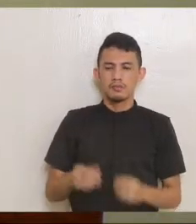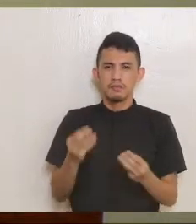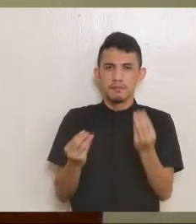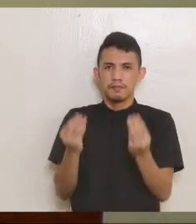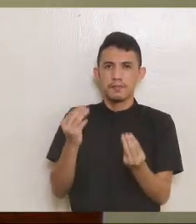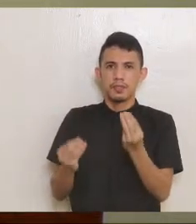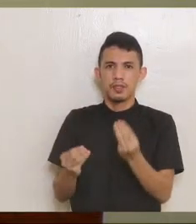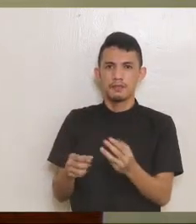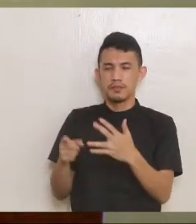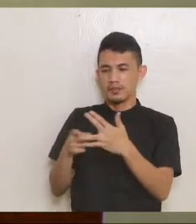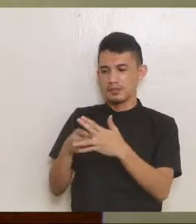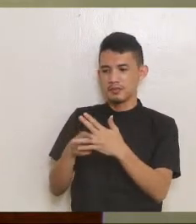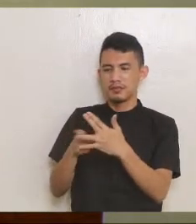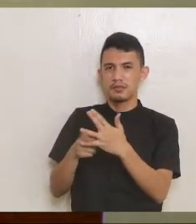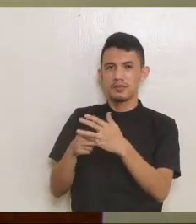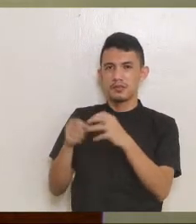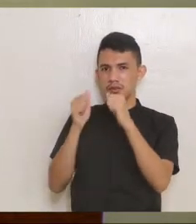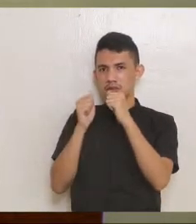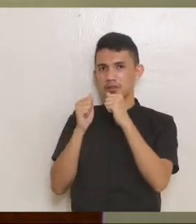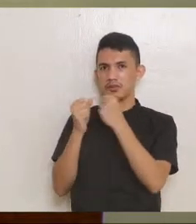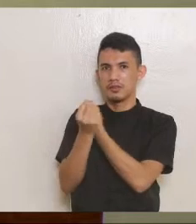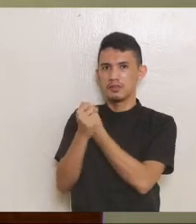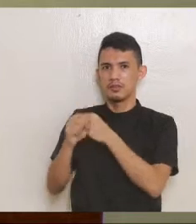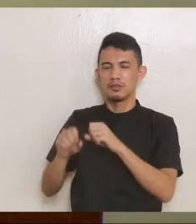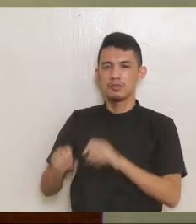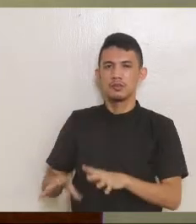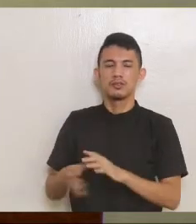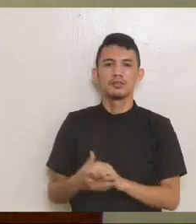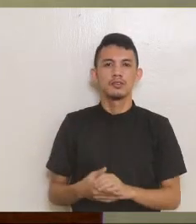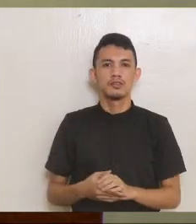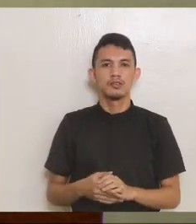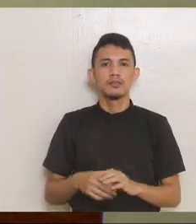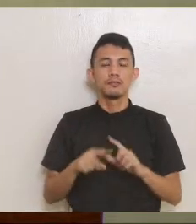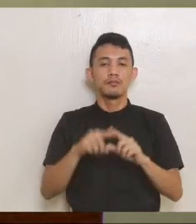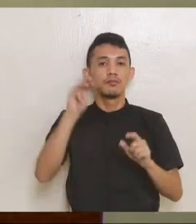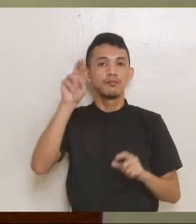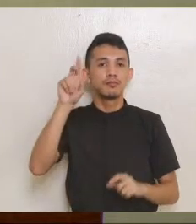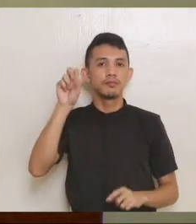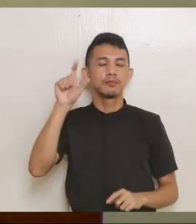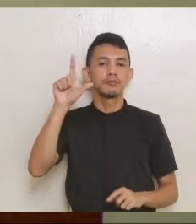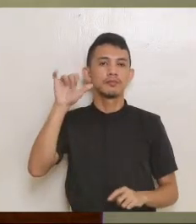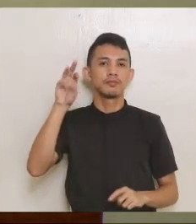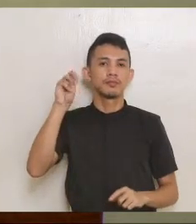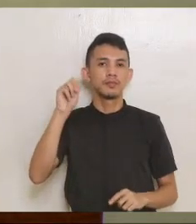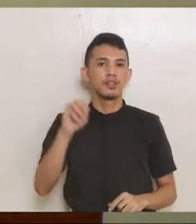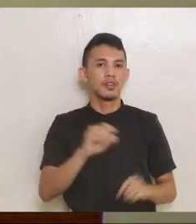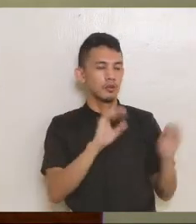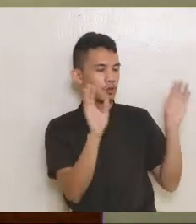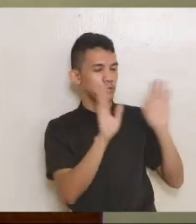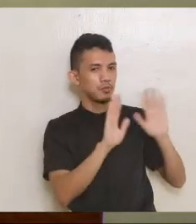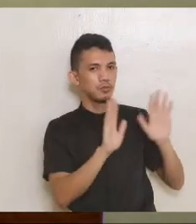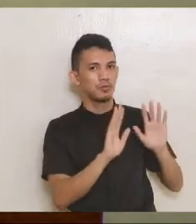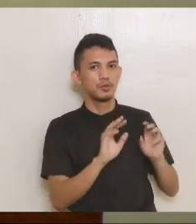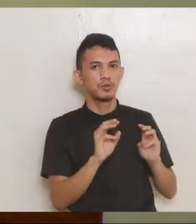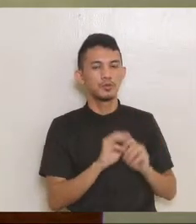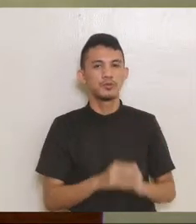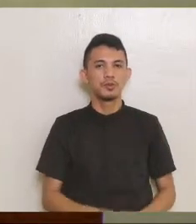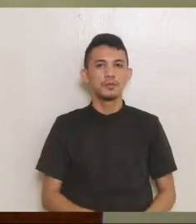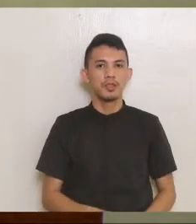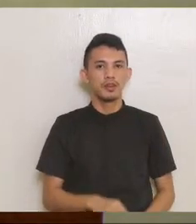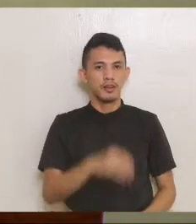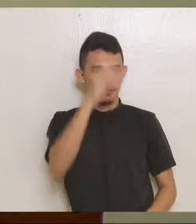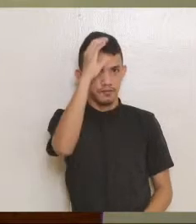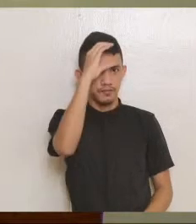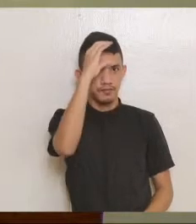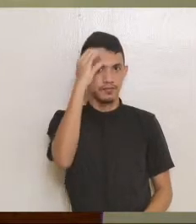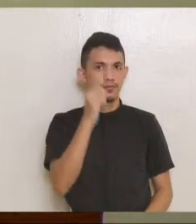nga, ayaw ka balaka kay walay Katoliko diri. Na, impas no? Mga kaigsunan karon nga